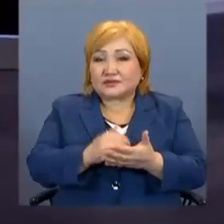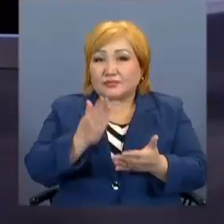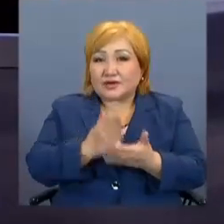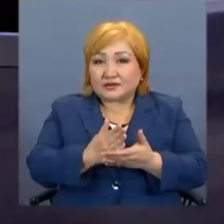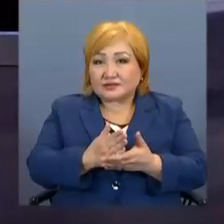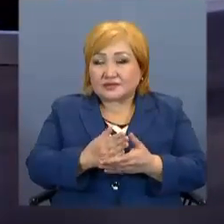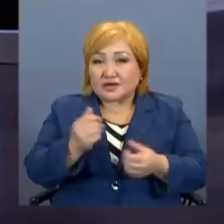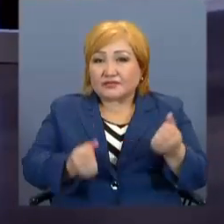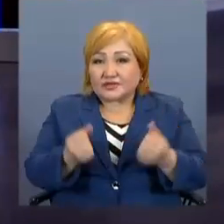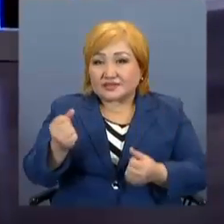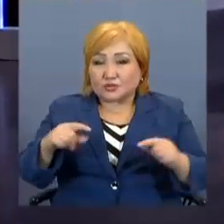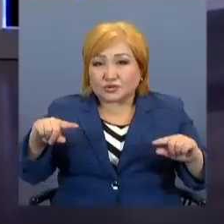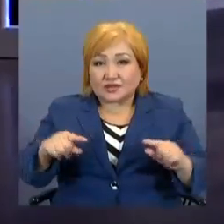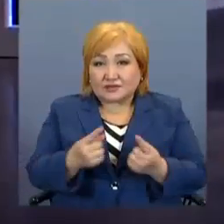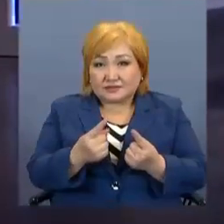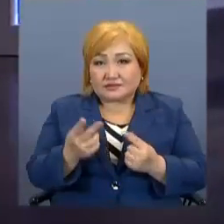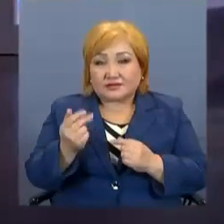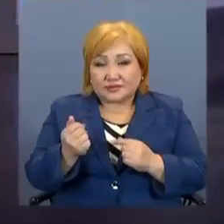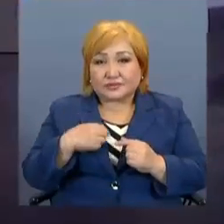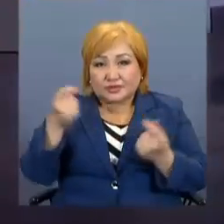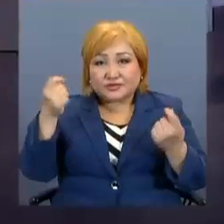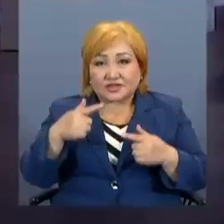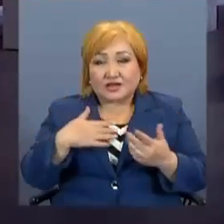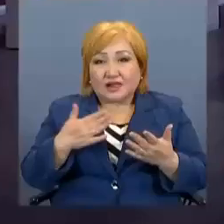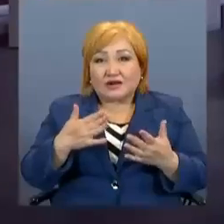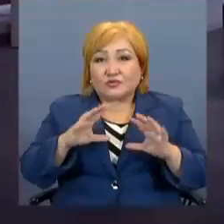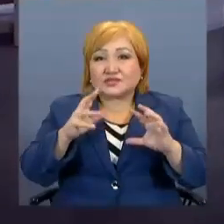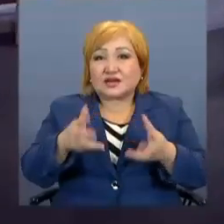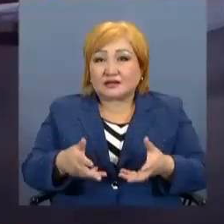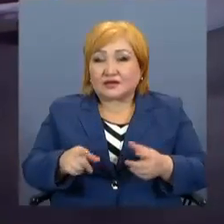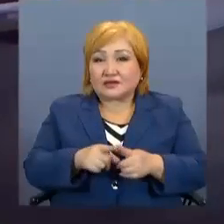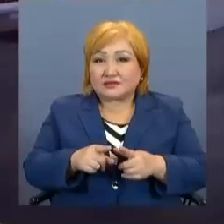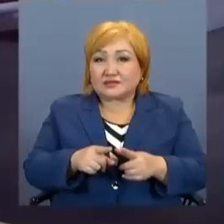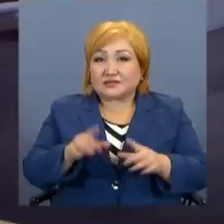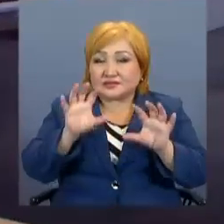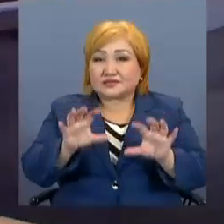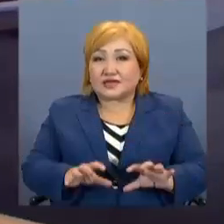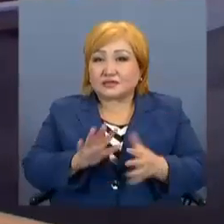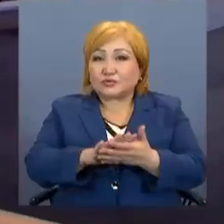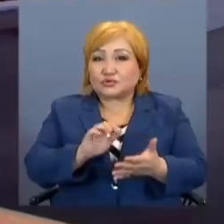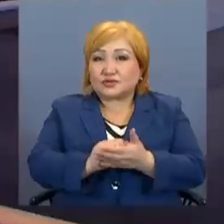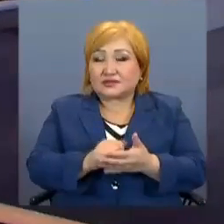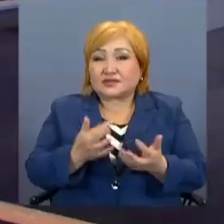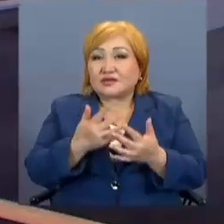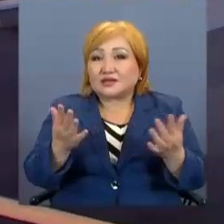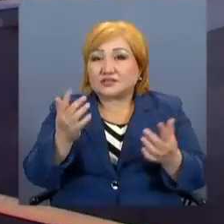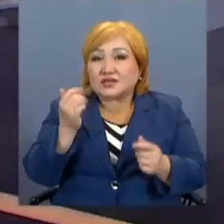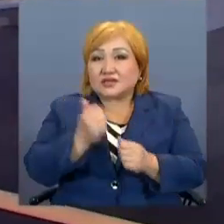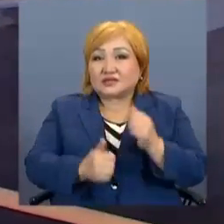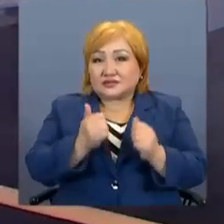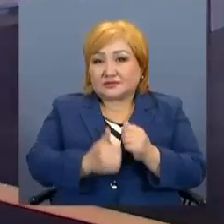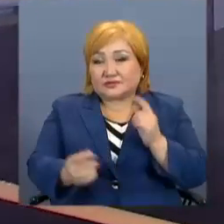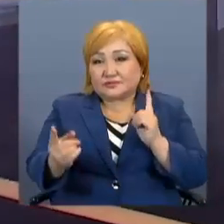емес, халықаралық бағыттағы заң бұзушылықтар қаншалықты жиі кездесіп жатады? Енді былтырғы жылғы Қытай